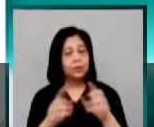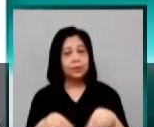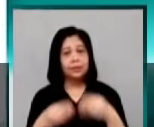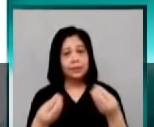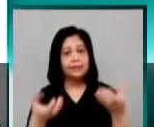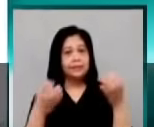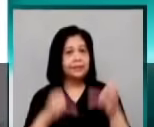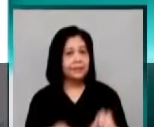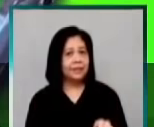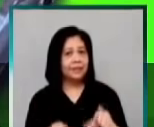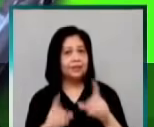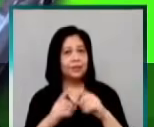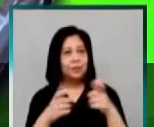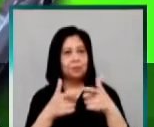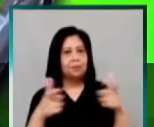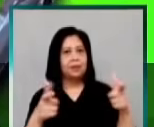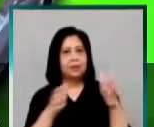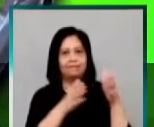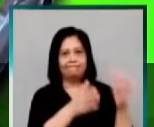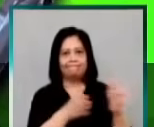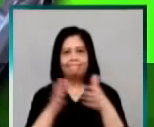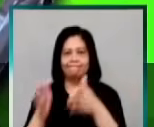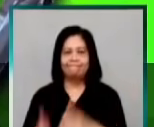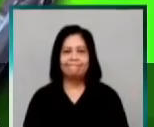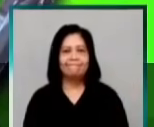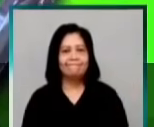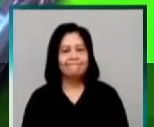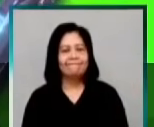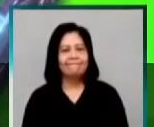sa bigger platform.